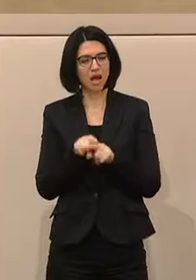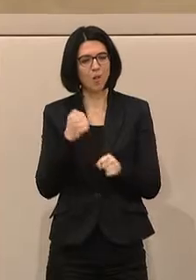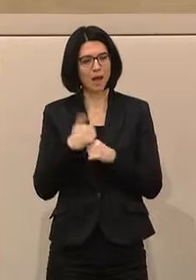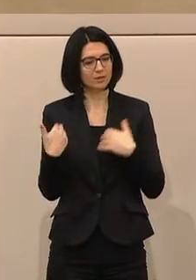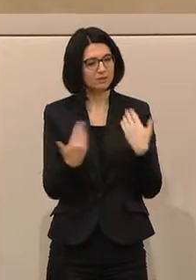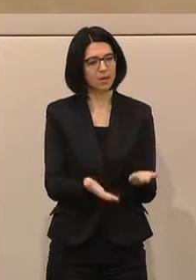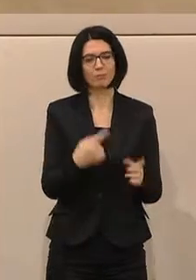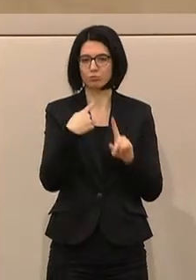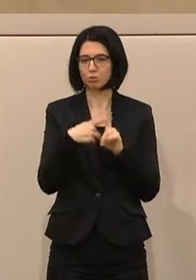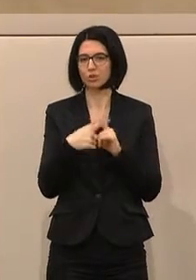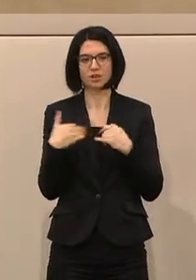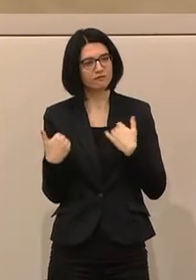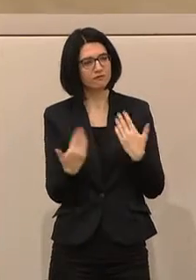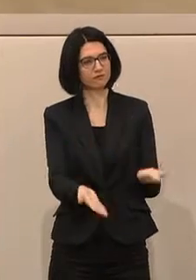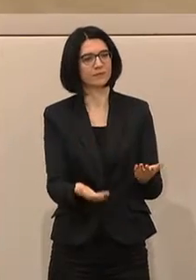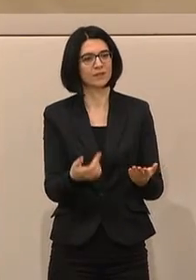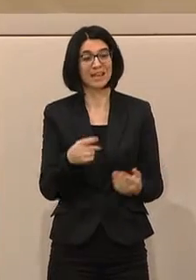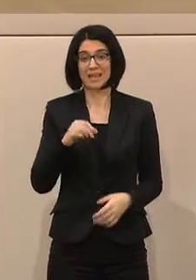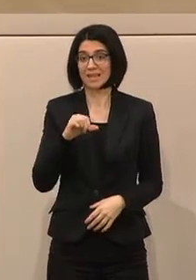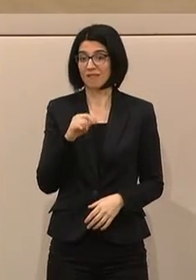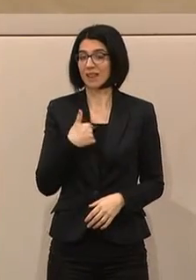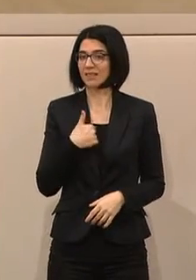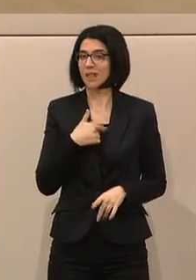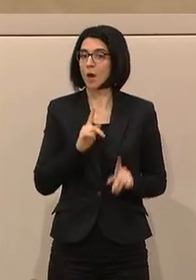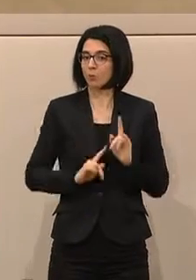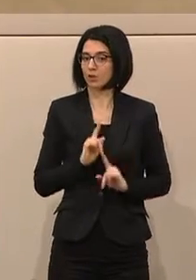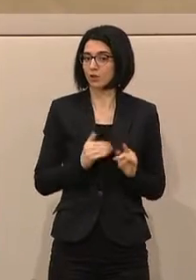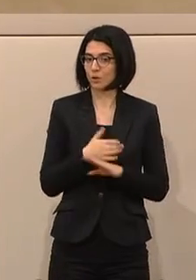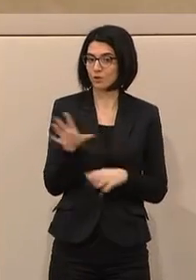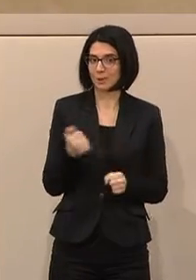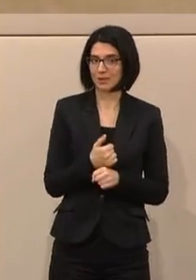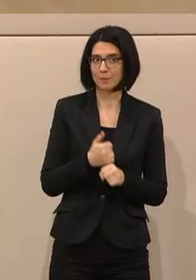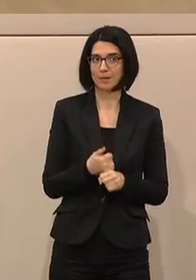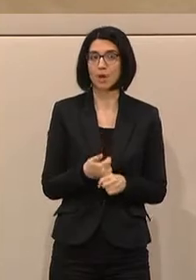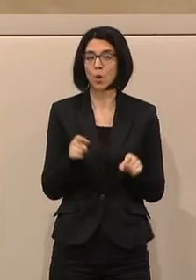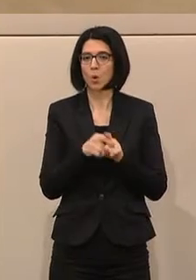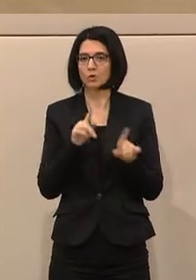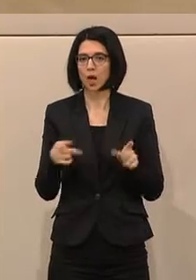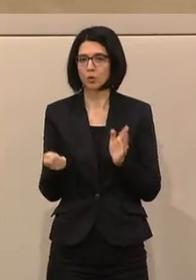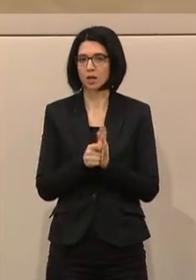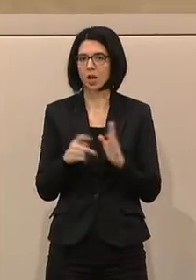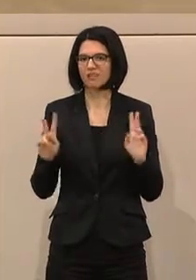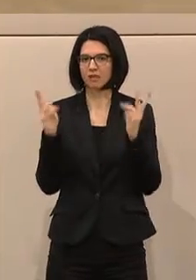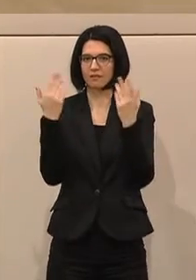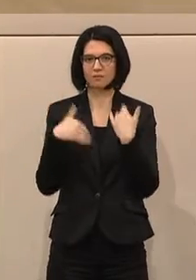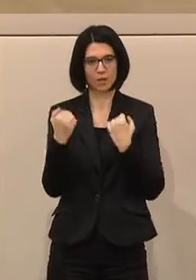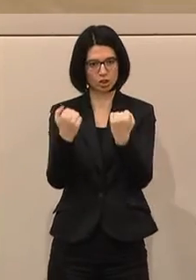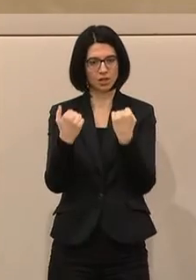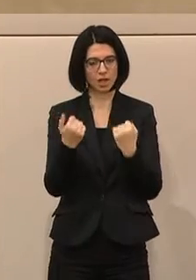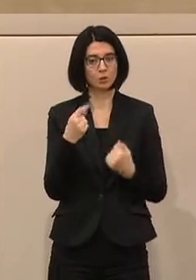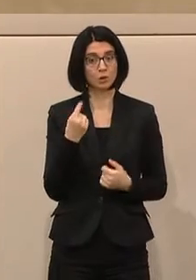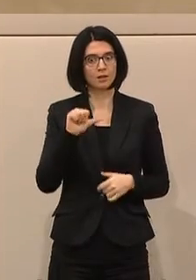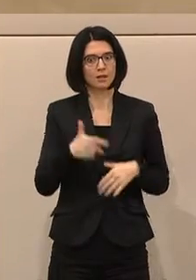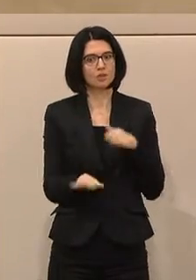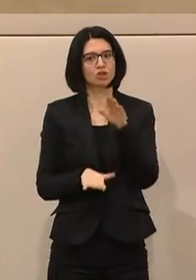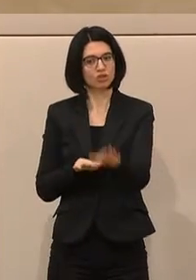Arbeitgeber ist es ein positiver Schritt, denn er trägt erstens zur Motivation bei und zweitens stärkt er die Kaufkraft. Und es ist einer der ersten